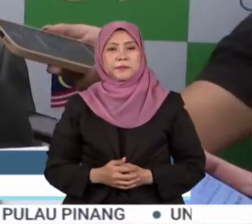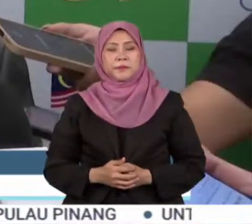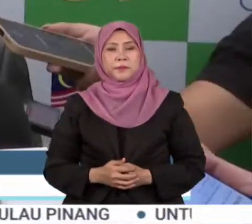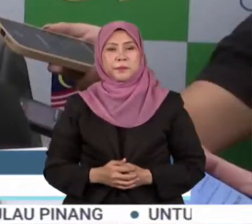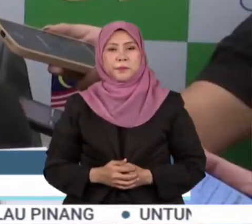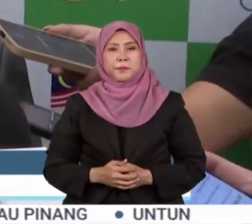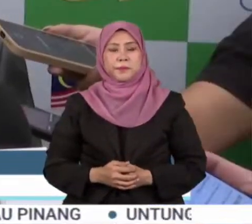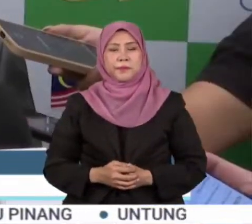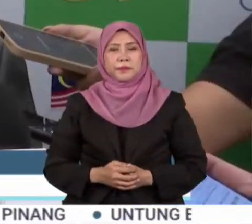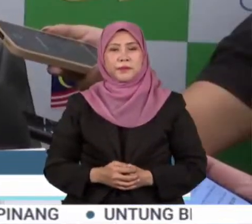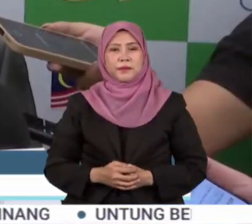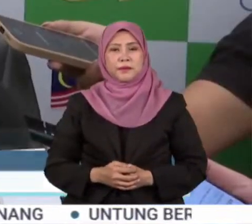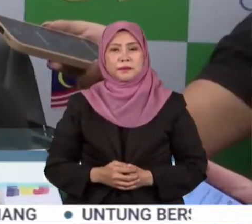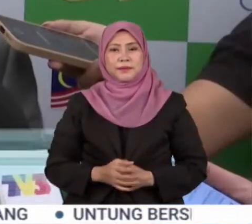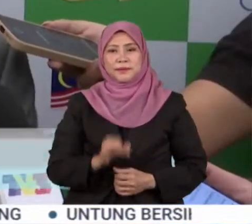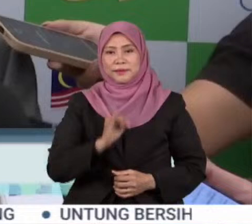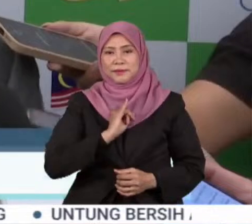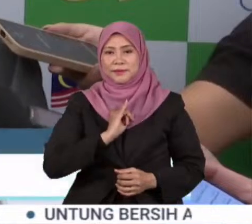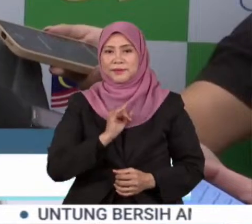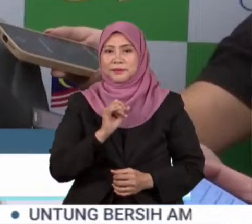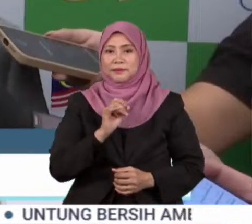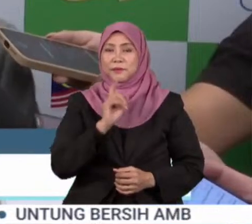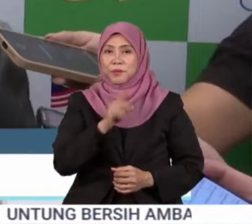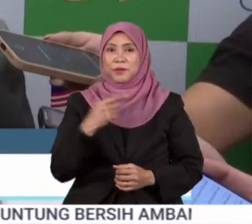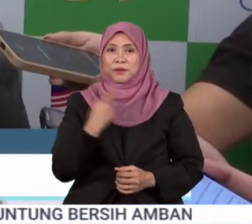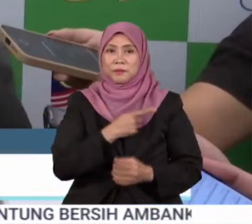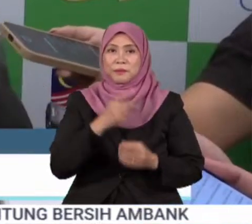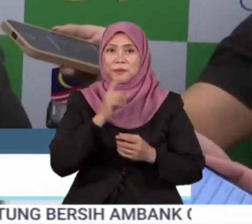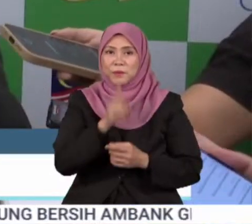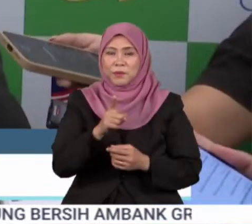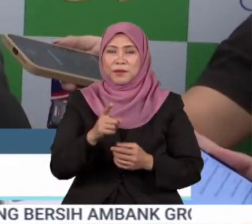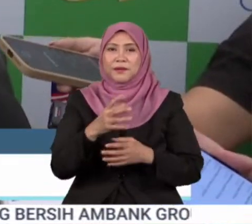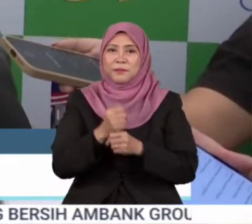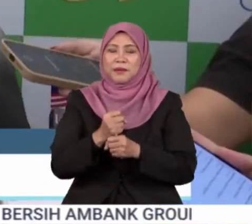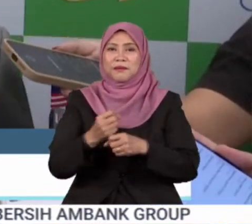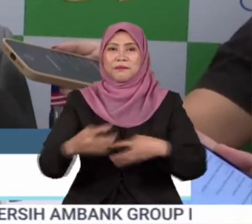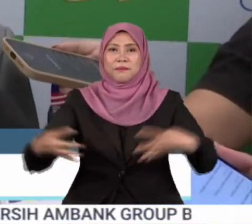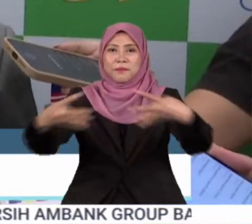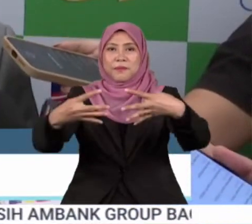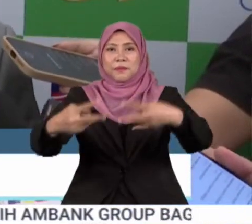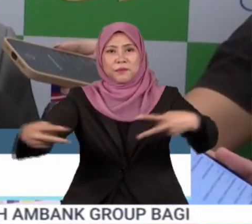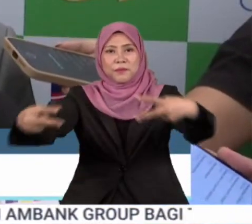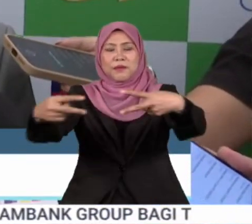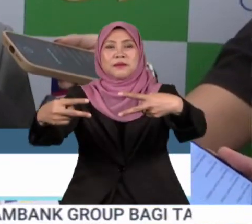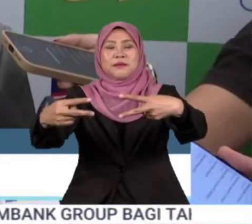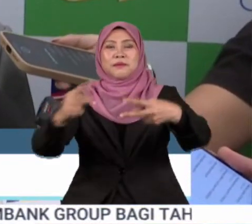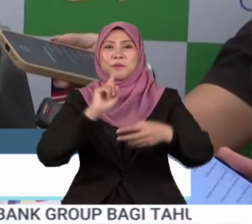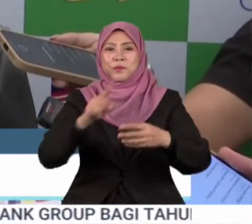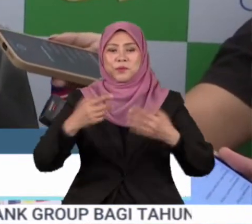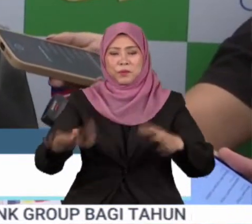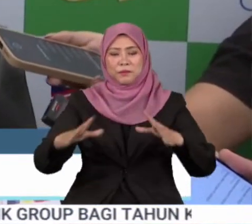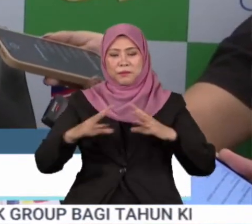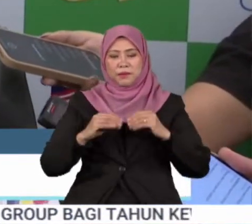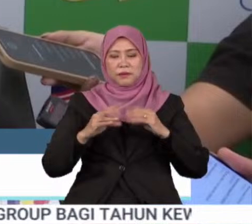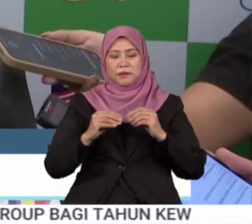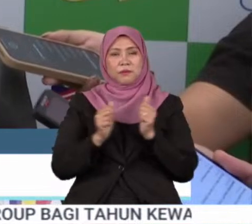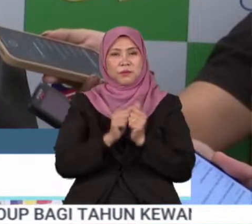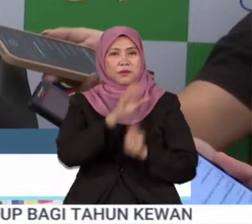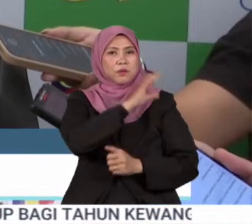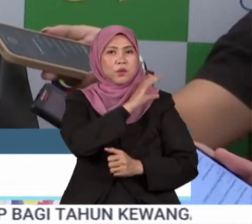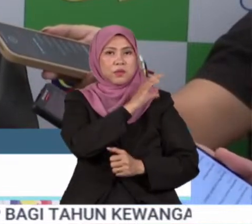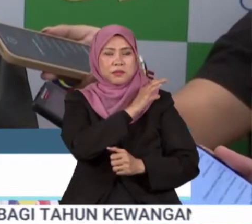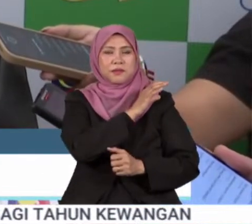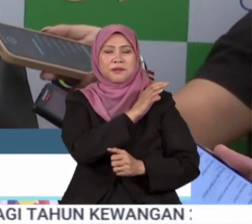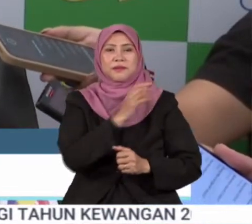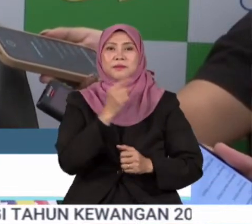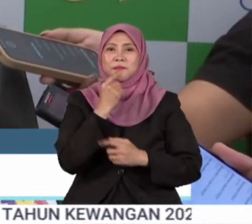Itu saya ingat kita patut pergi further lah, pergi semifinal ataupun final. Dan kita pun telah meeting dengan Coach Ella dan kali ini dia